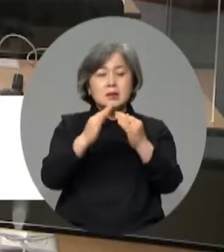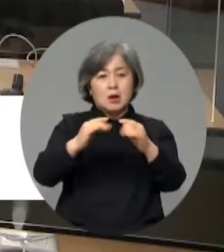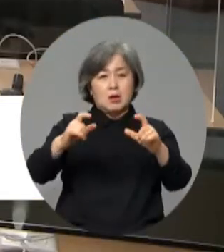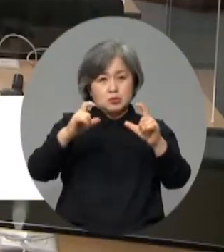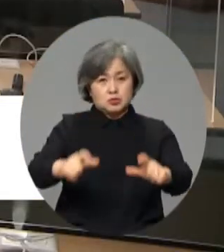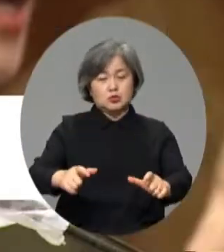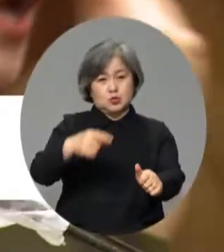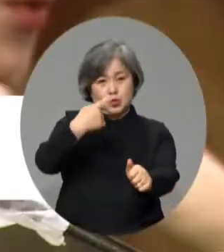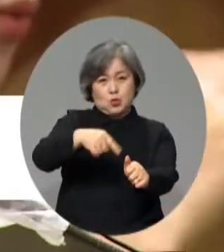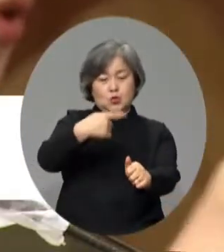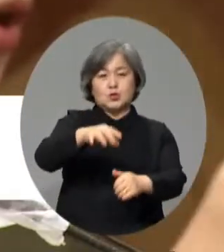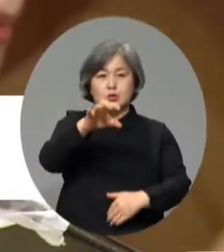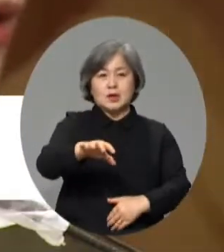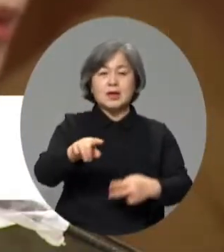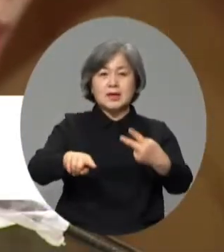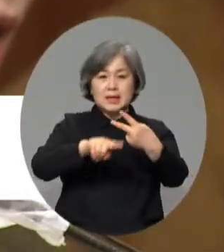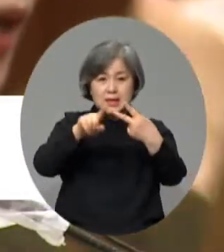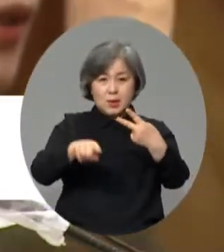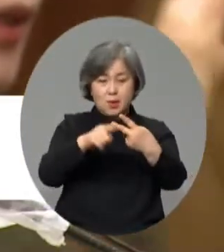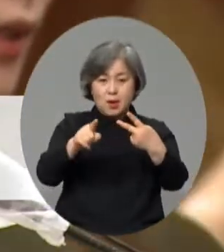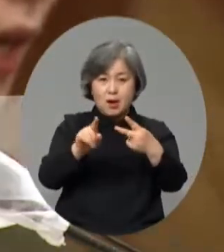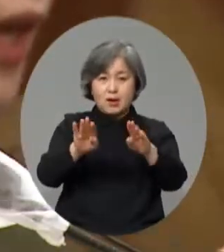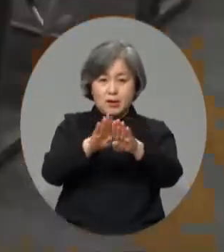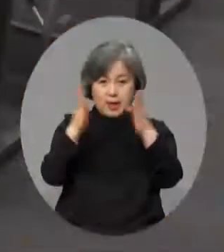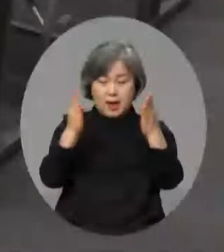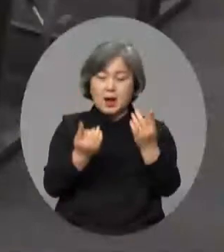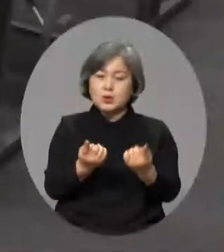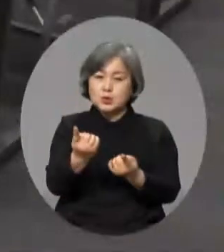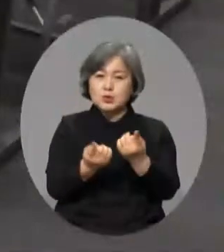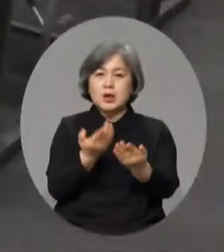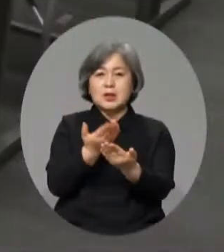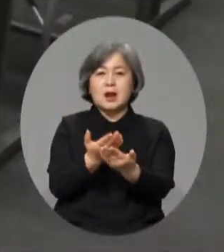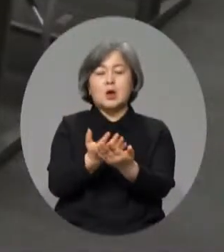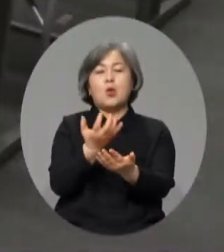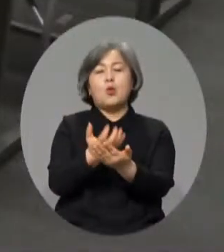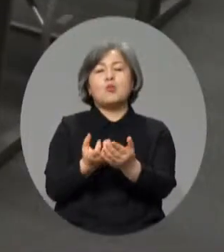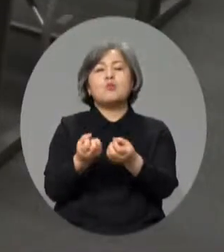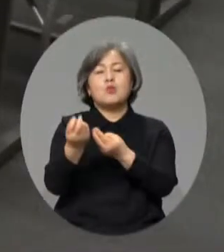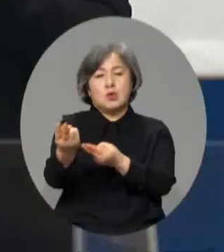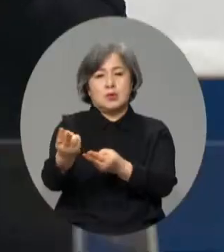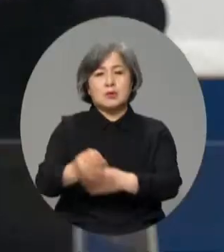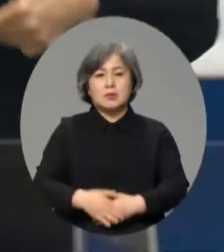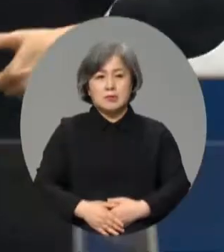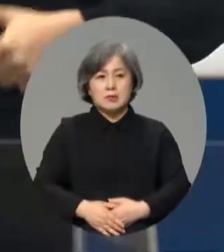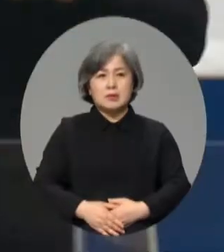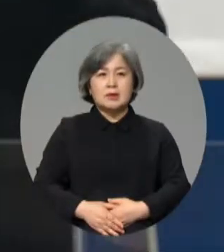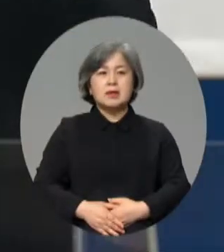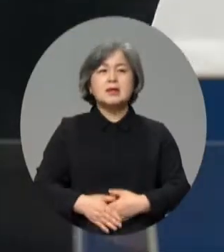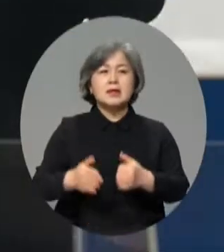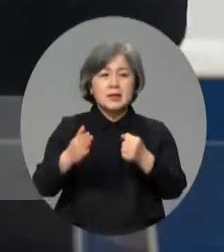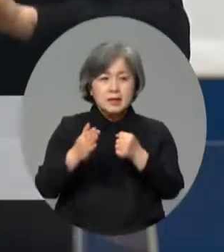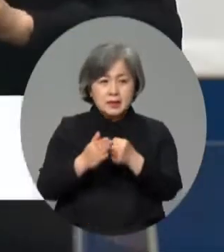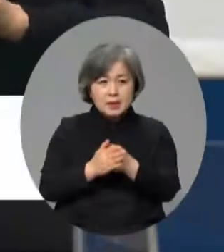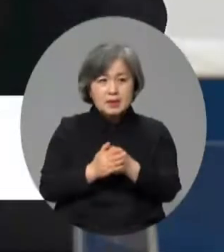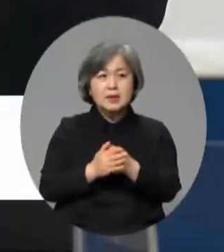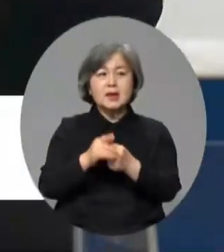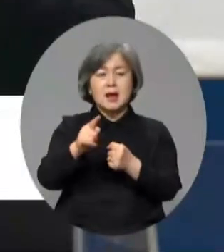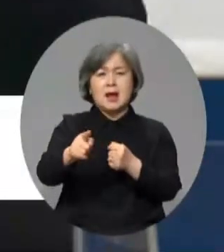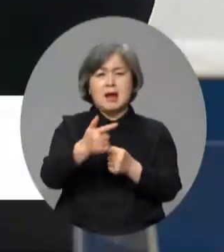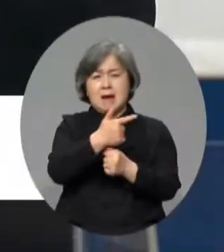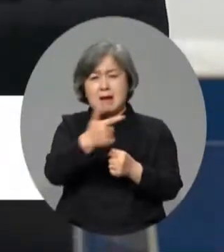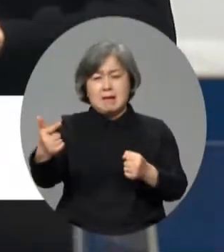교육당국의 2월 계약 일정을 조정해 달라는 협조 공문을 보냈습니다 대규모의 그 계약이